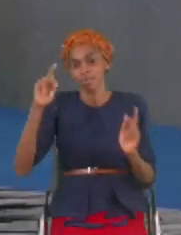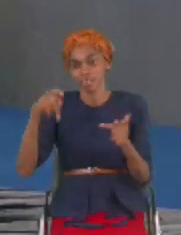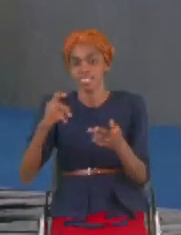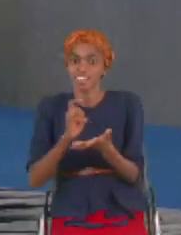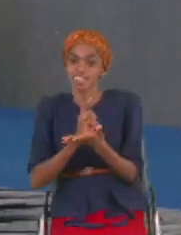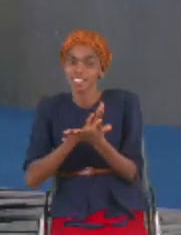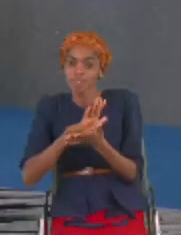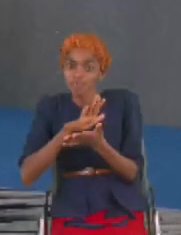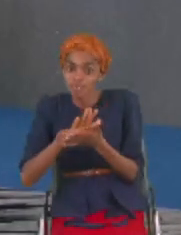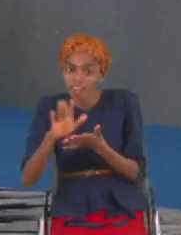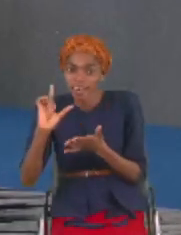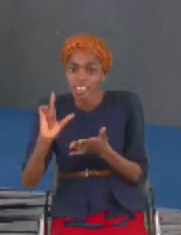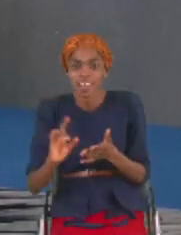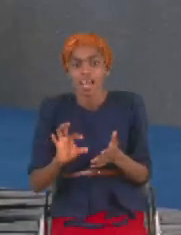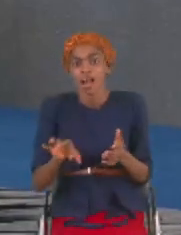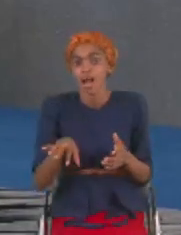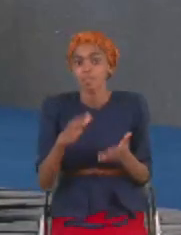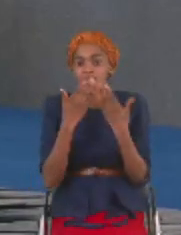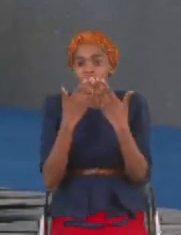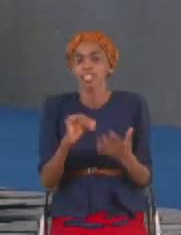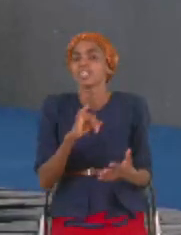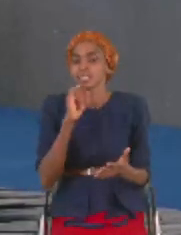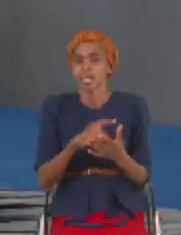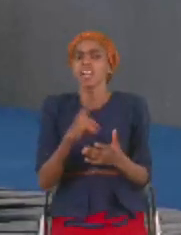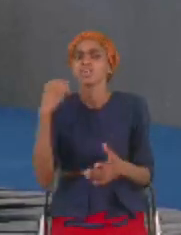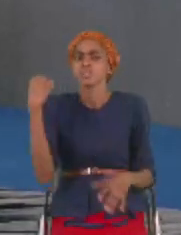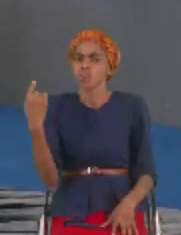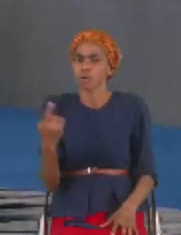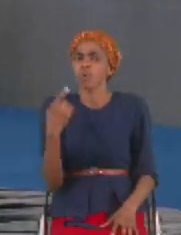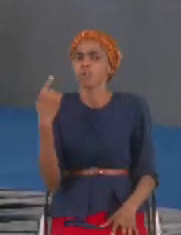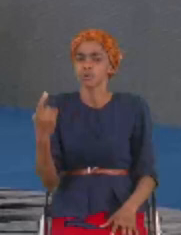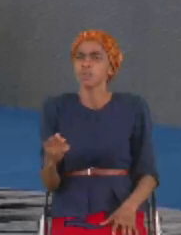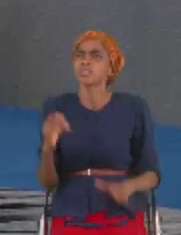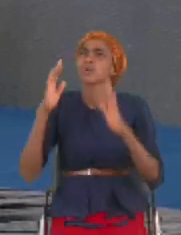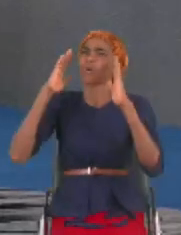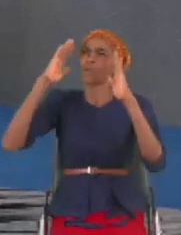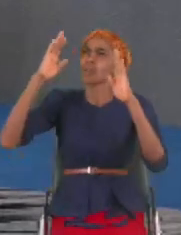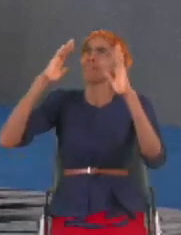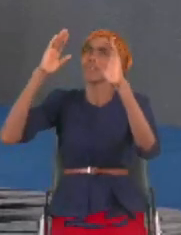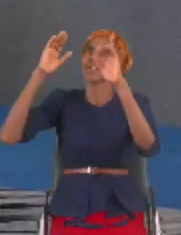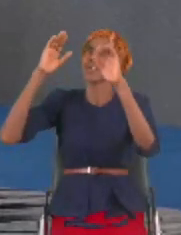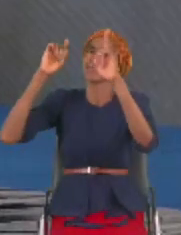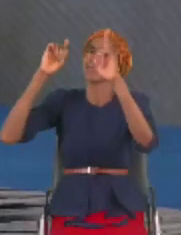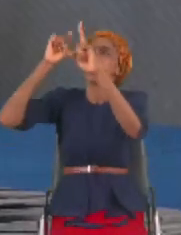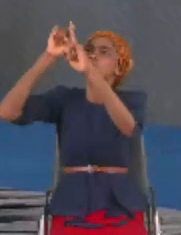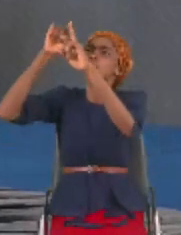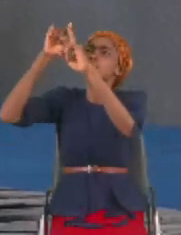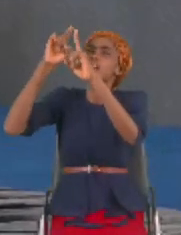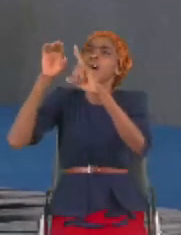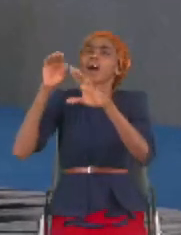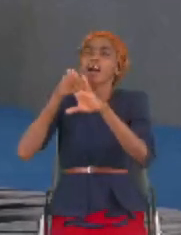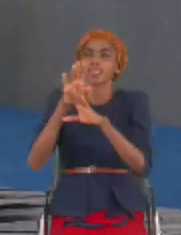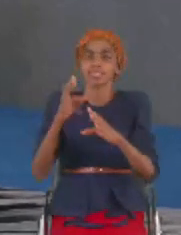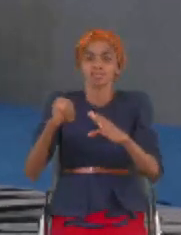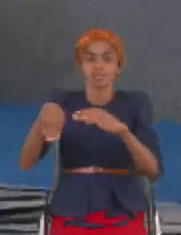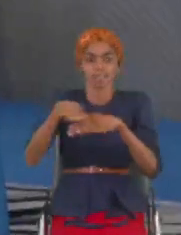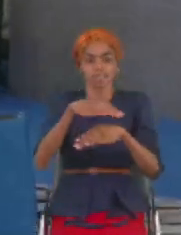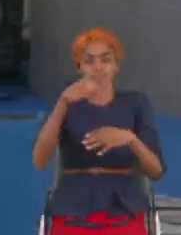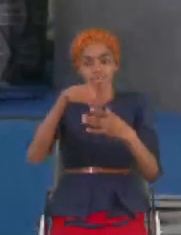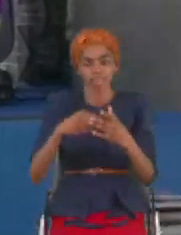d'herminis divinement apprécier ce qu'il vise toujours la maîtrise dans le ministère